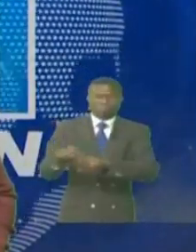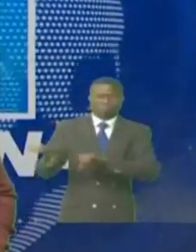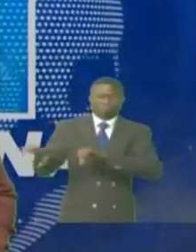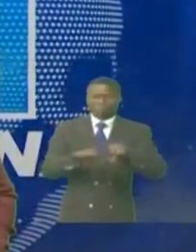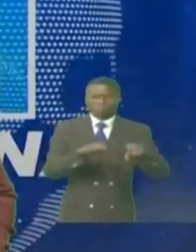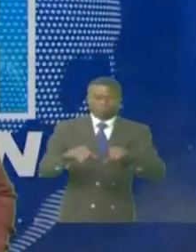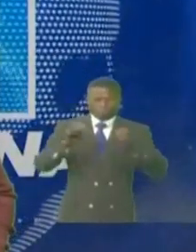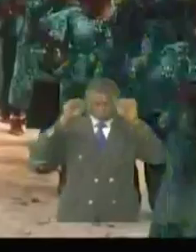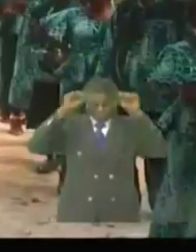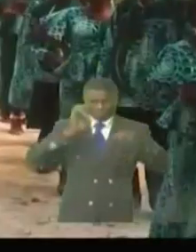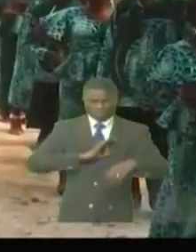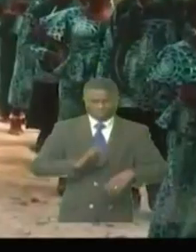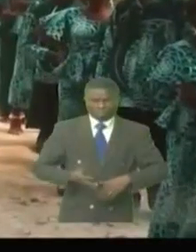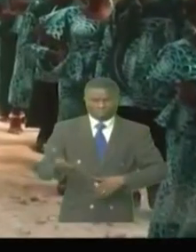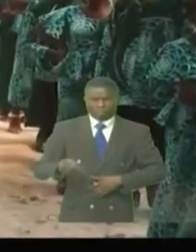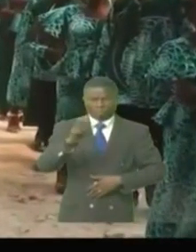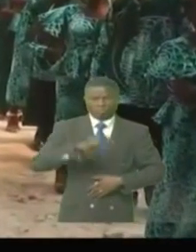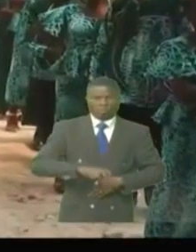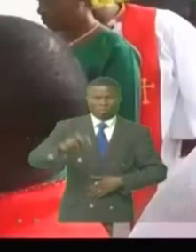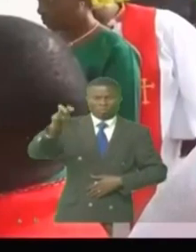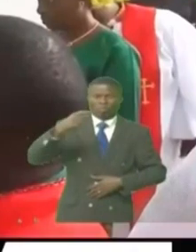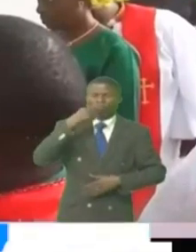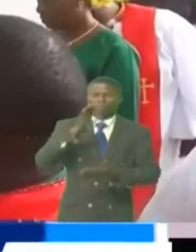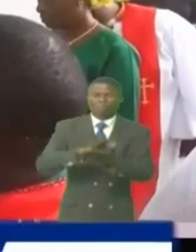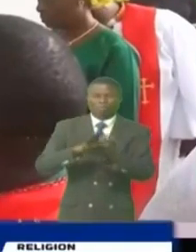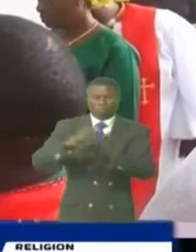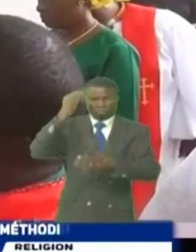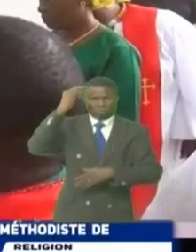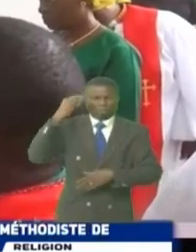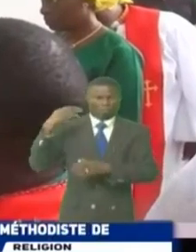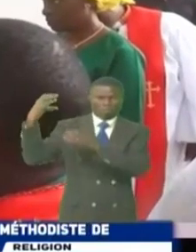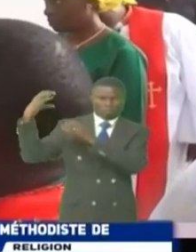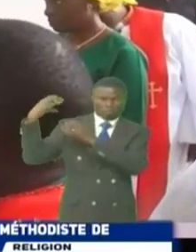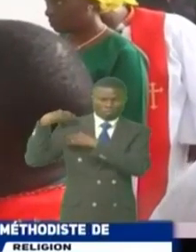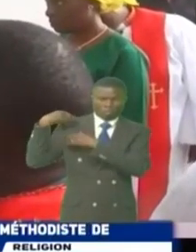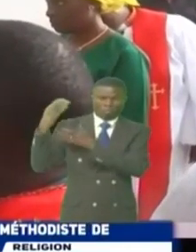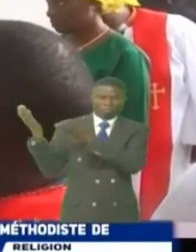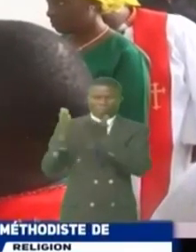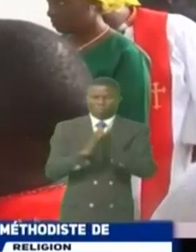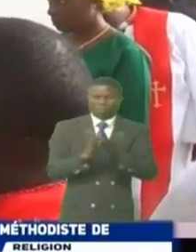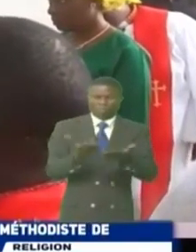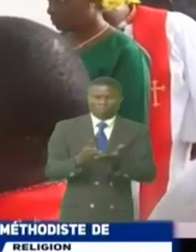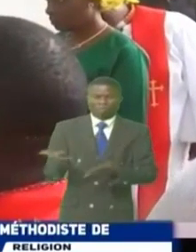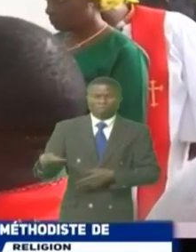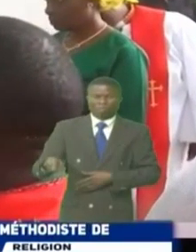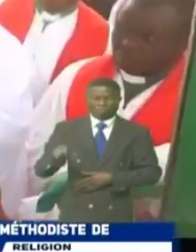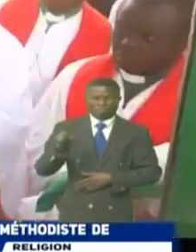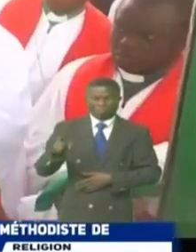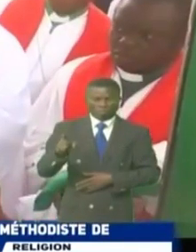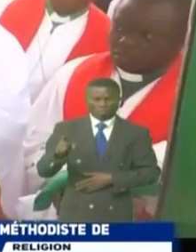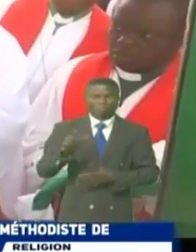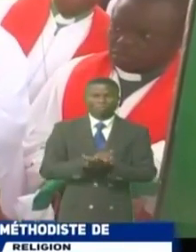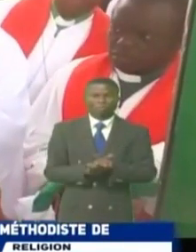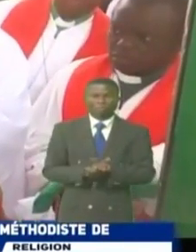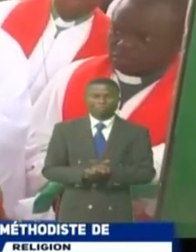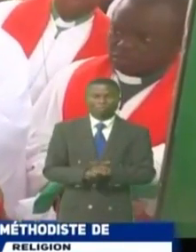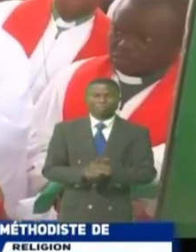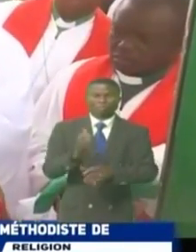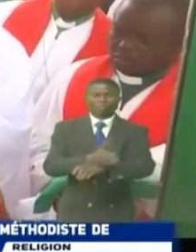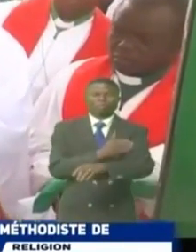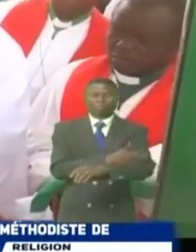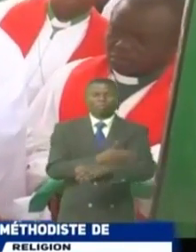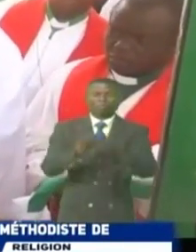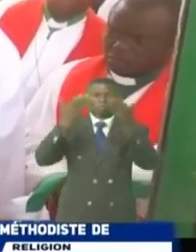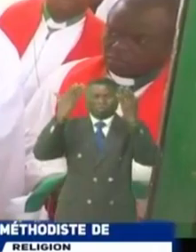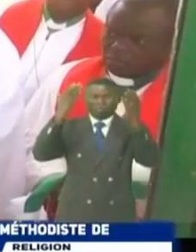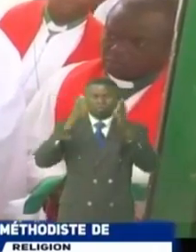Jelma Dialalande. Le voyage d'action des grâces de la ministre d'État en charge du portefeuille dans le territoire de Sandoua a connu des allures divines